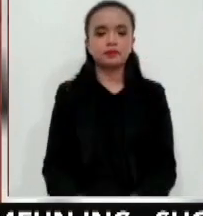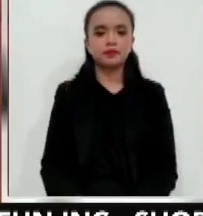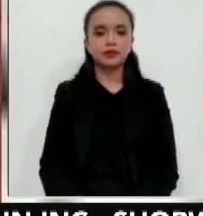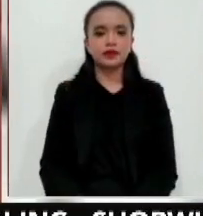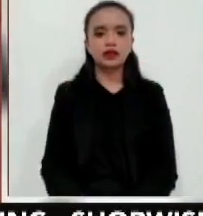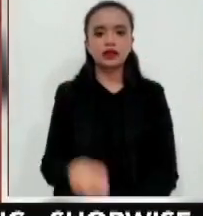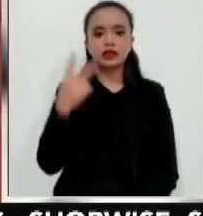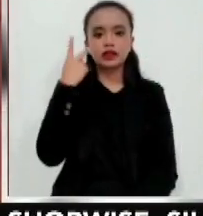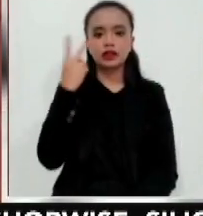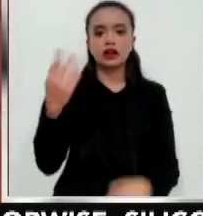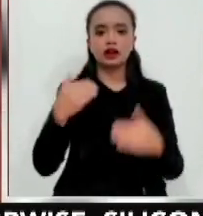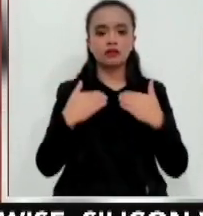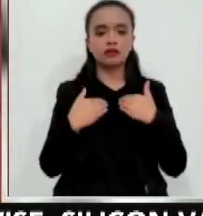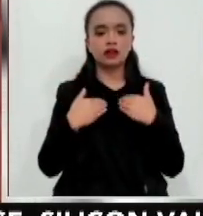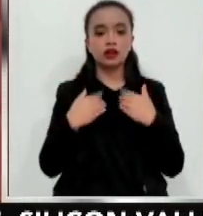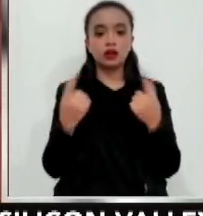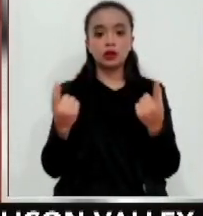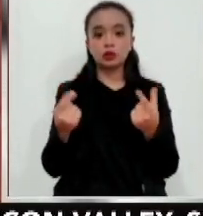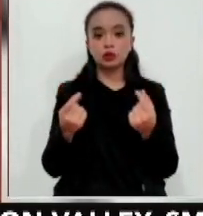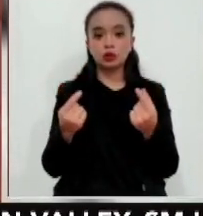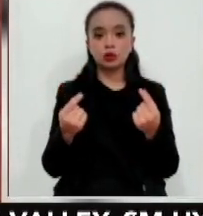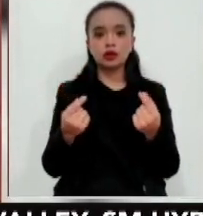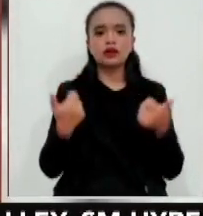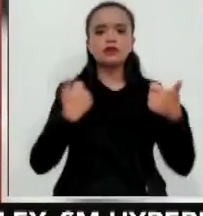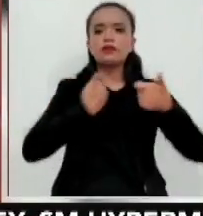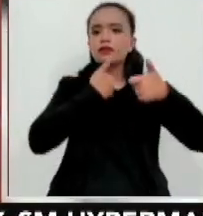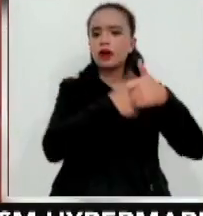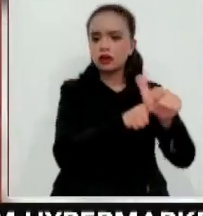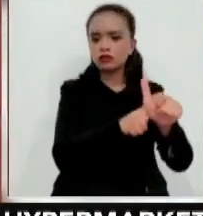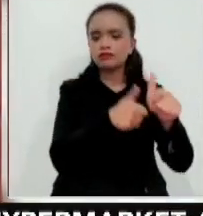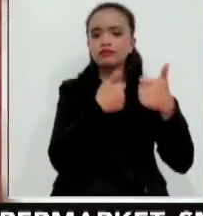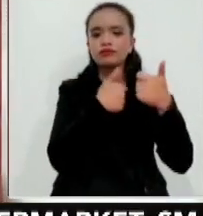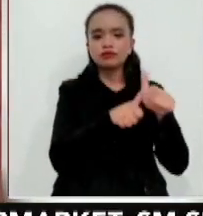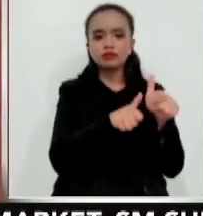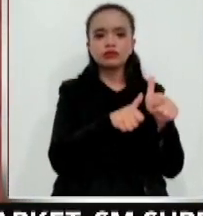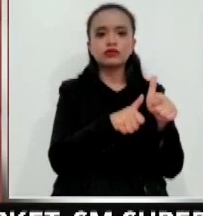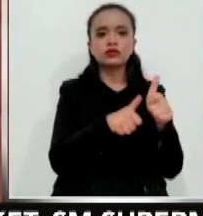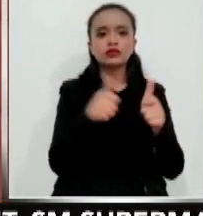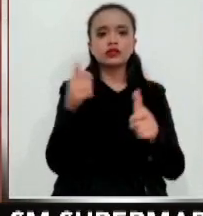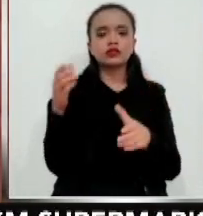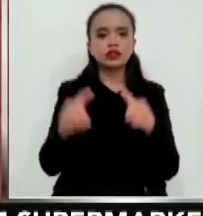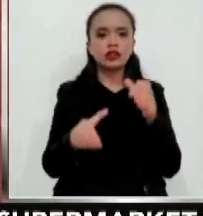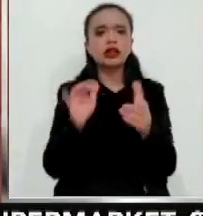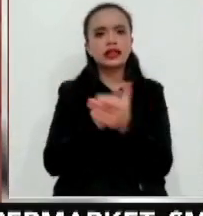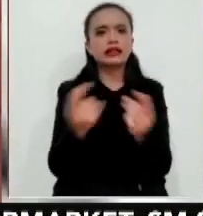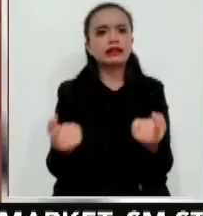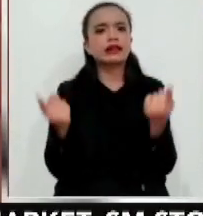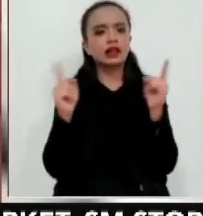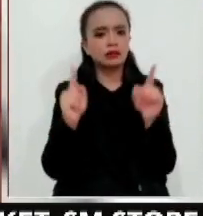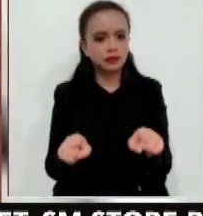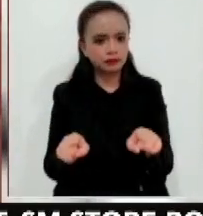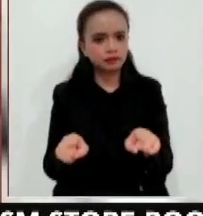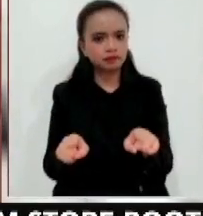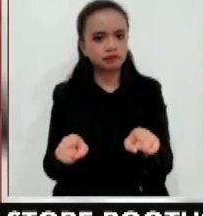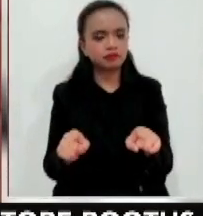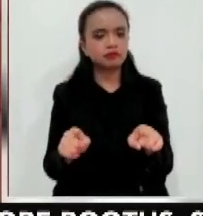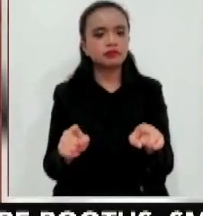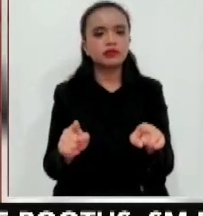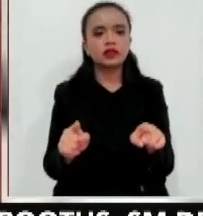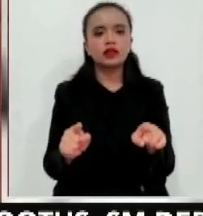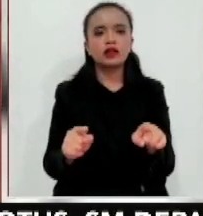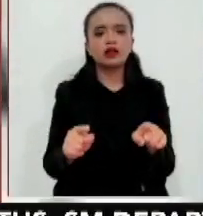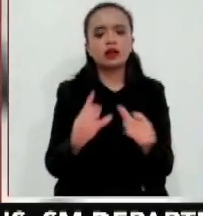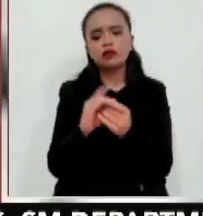able to follow the theory of the case, it is a pattern that happened. Na, syempre, this